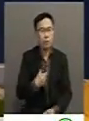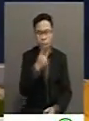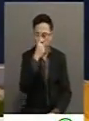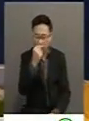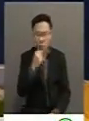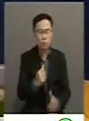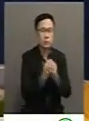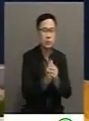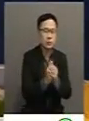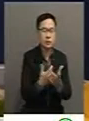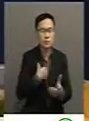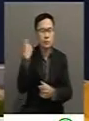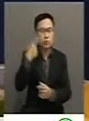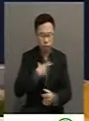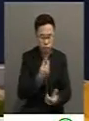ชาติ